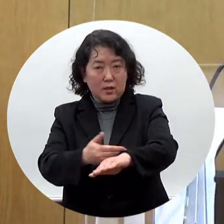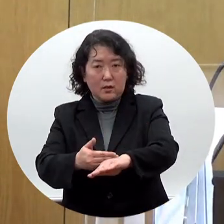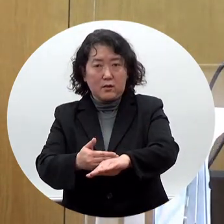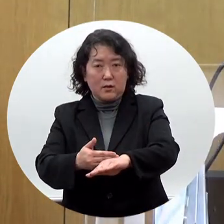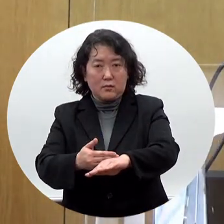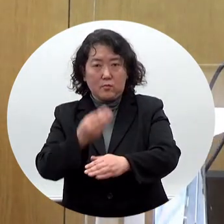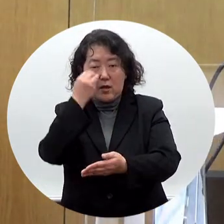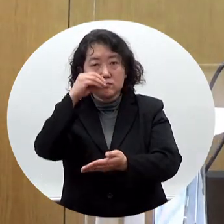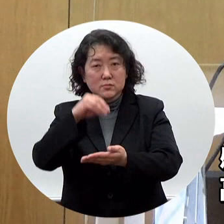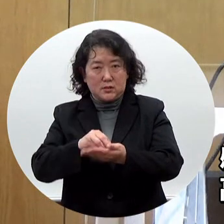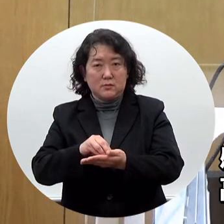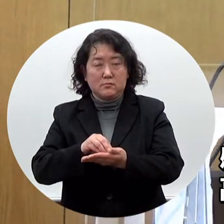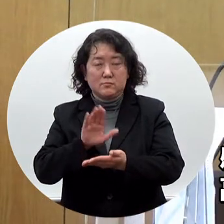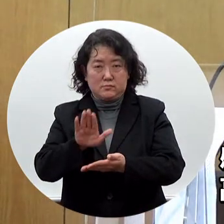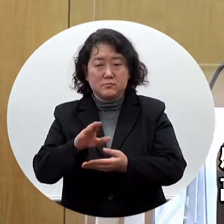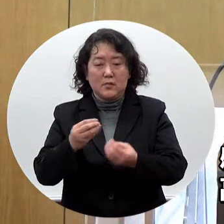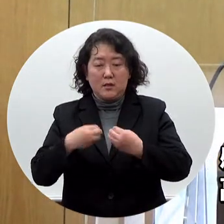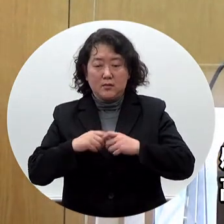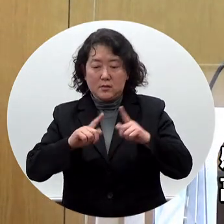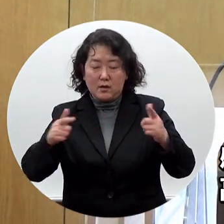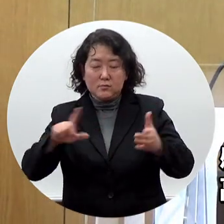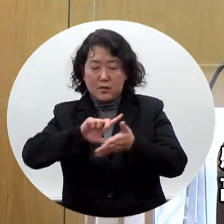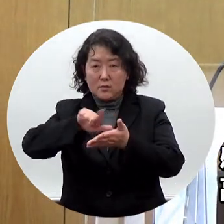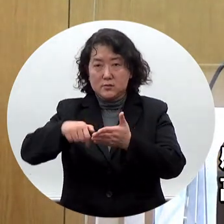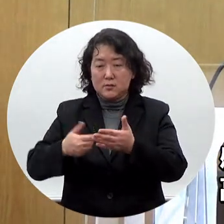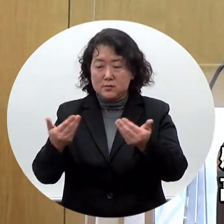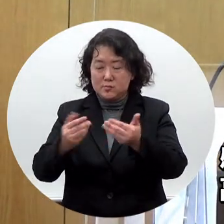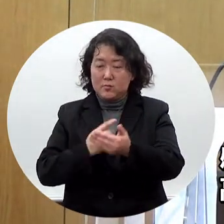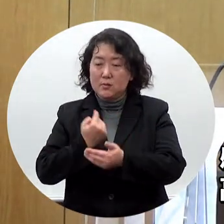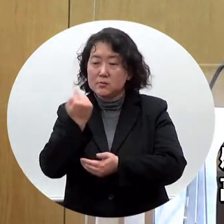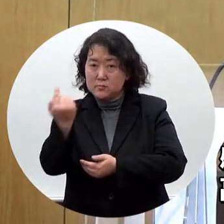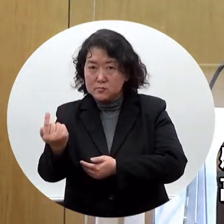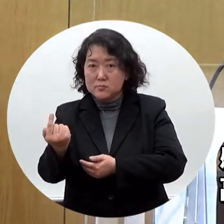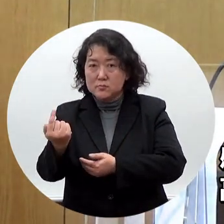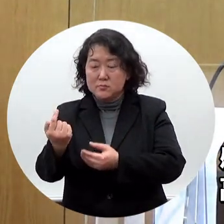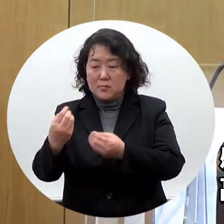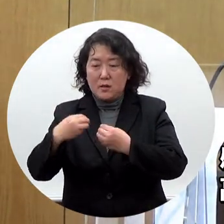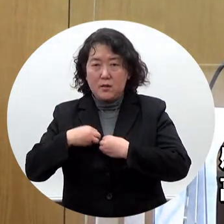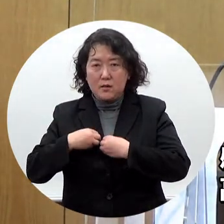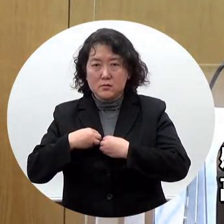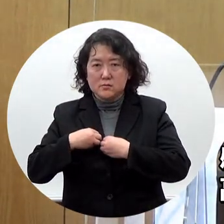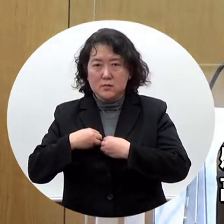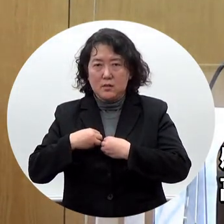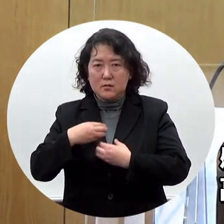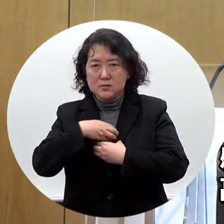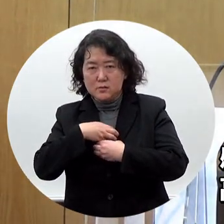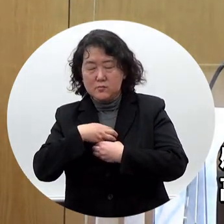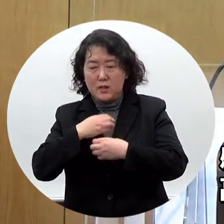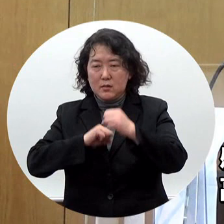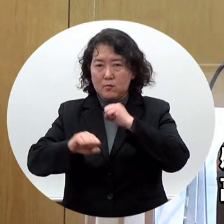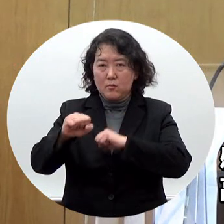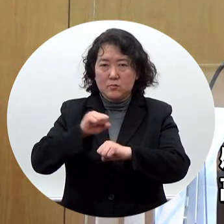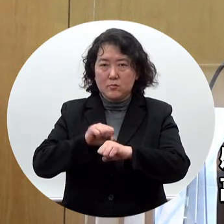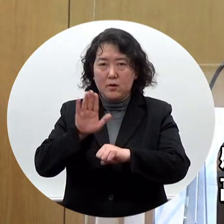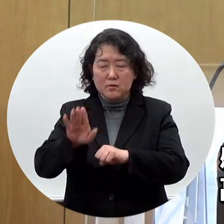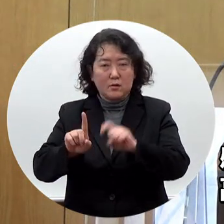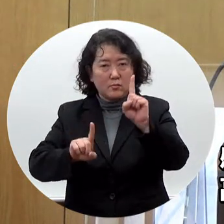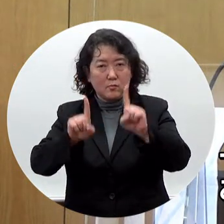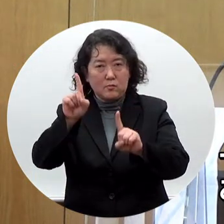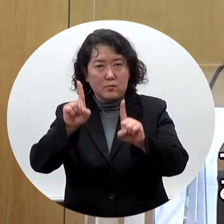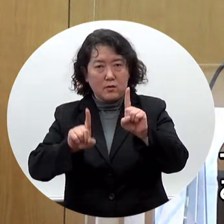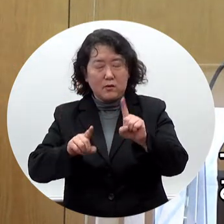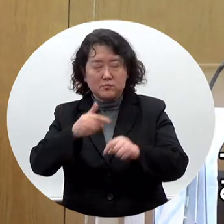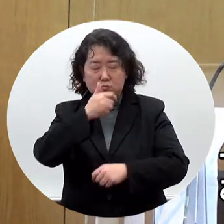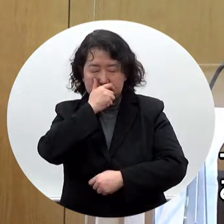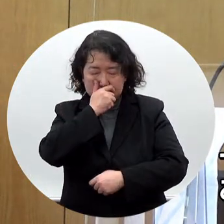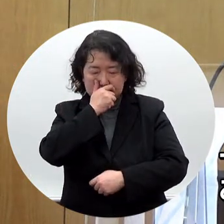ります。感染拡大地域への出張であったり、感染リスクの高い行動歴がないことなど、